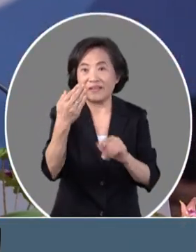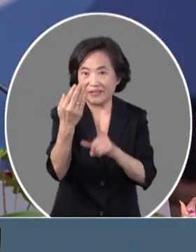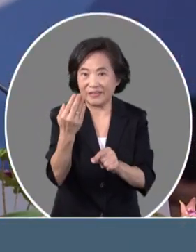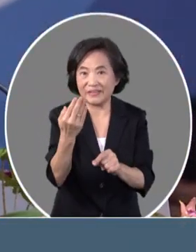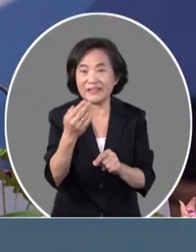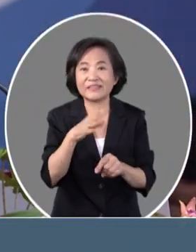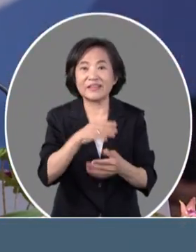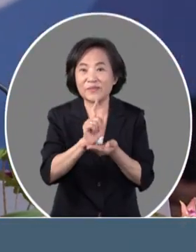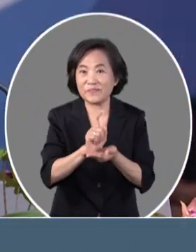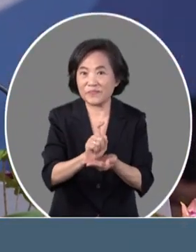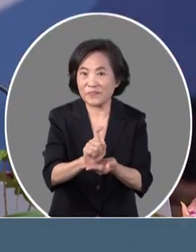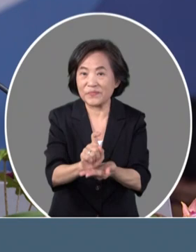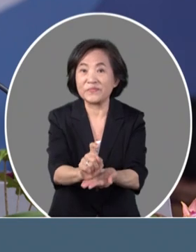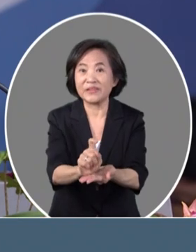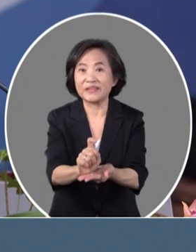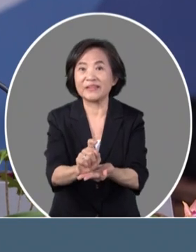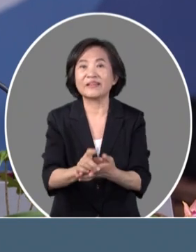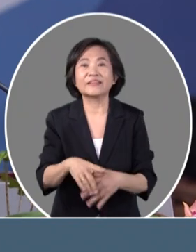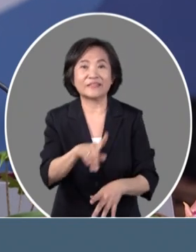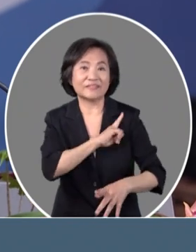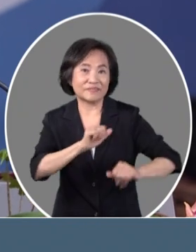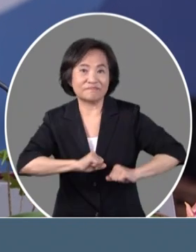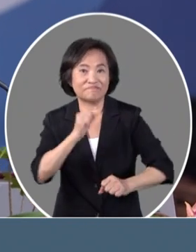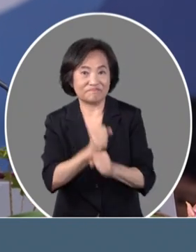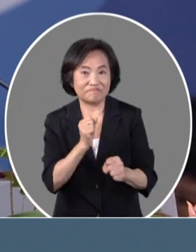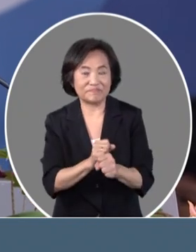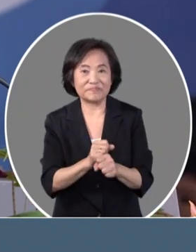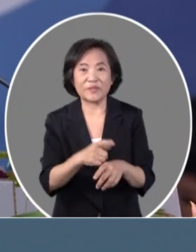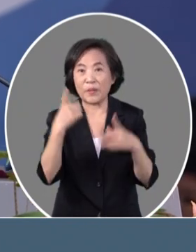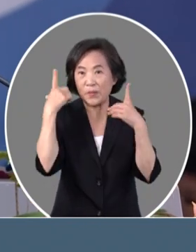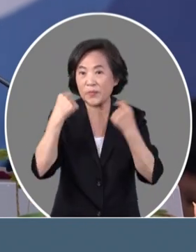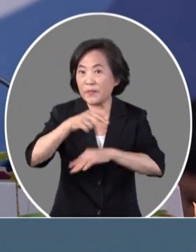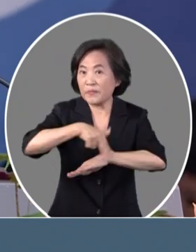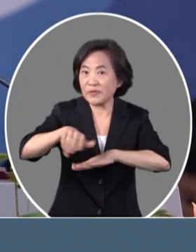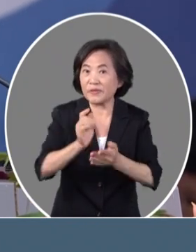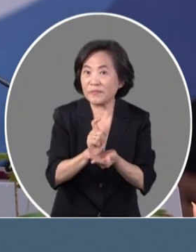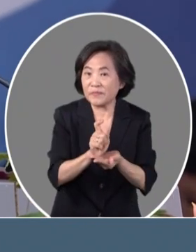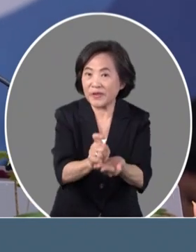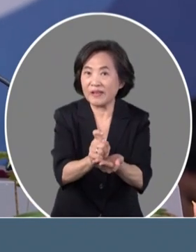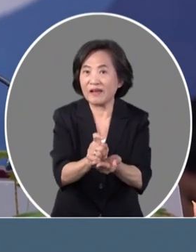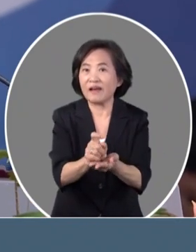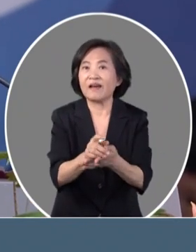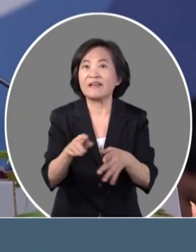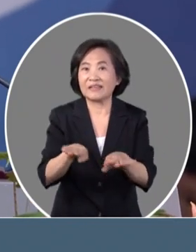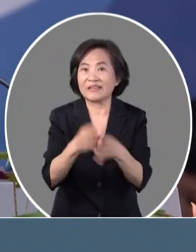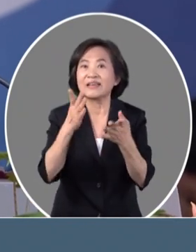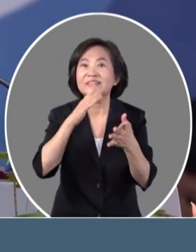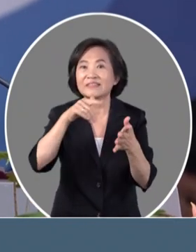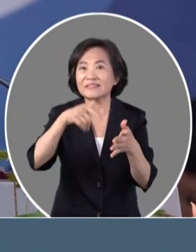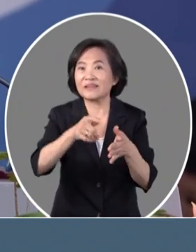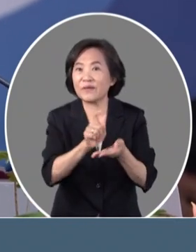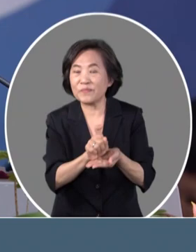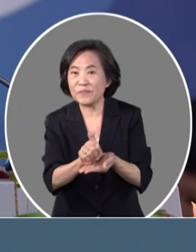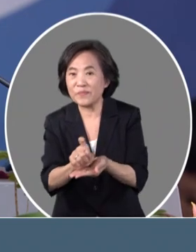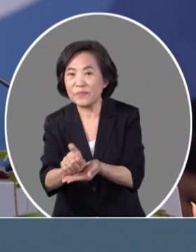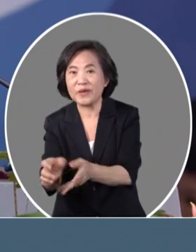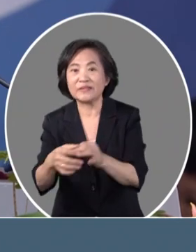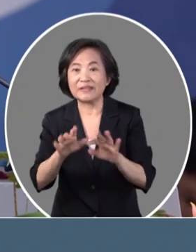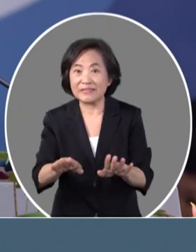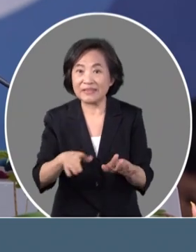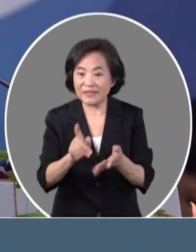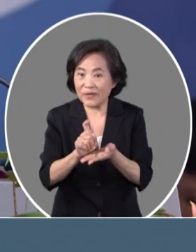造的第一艘原型舰下水了。在完成后续的测试之后，这艘海鲲军